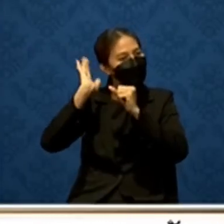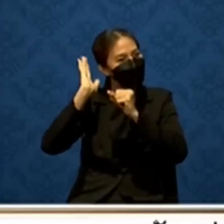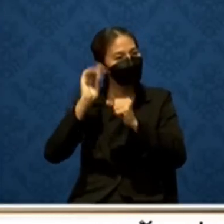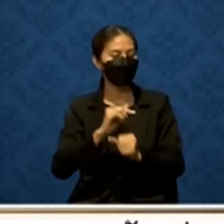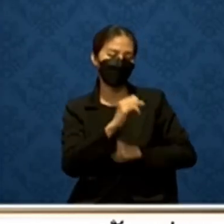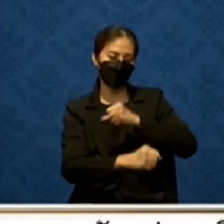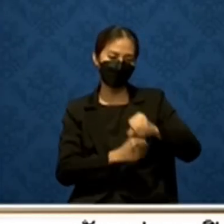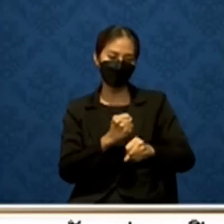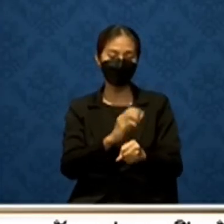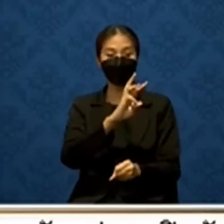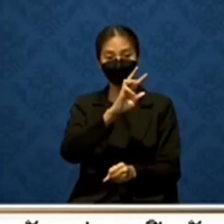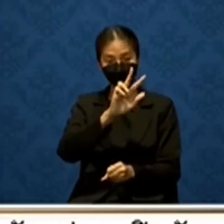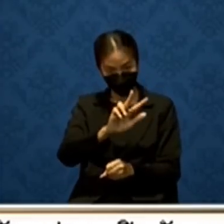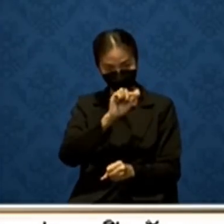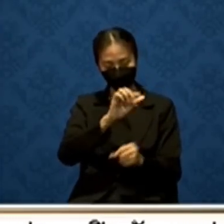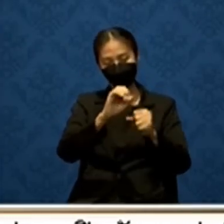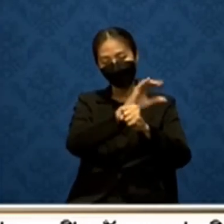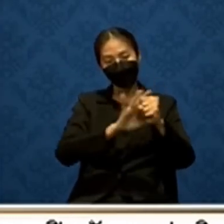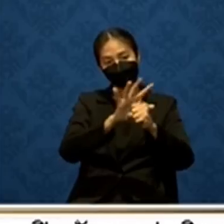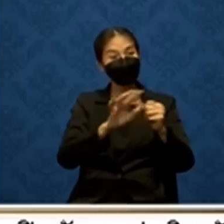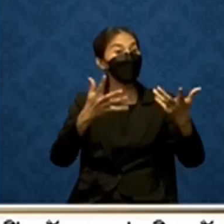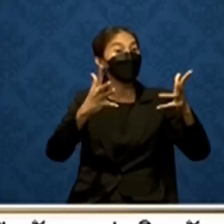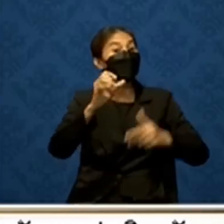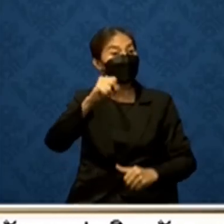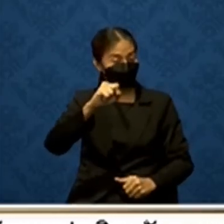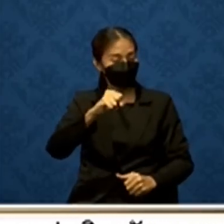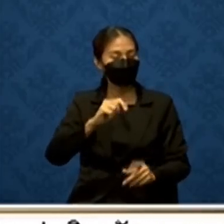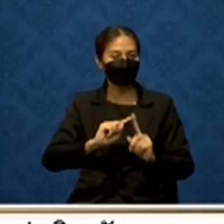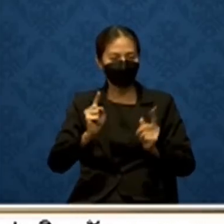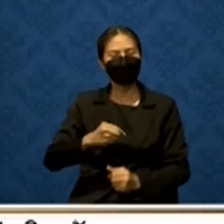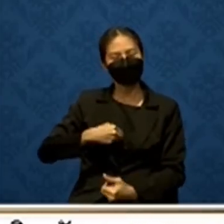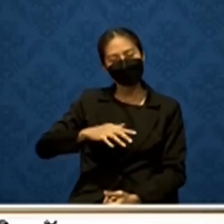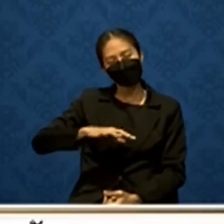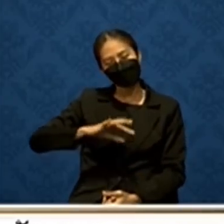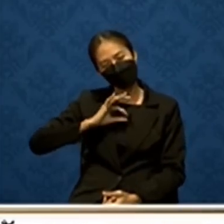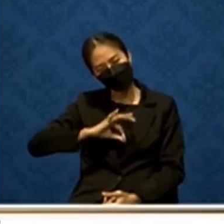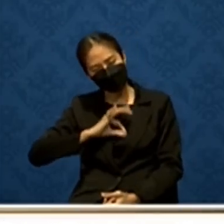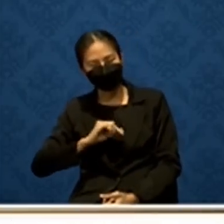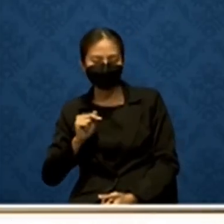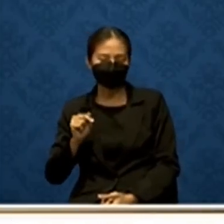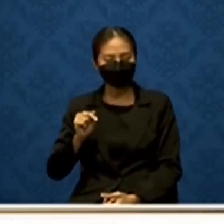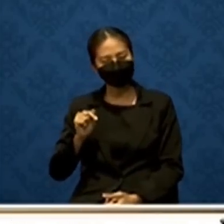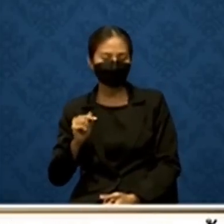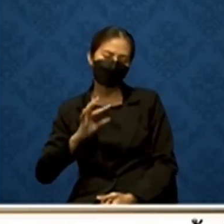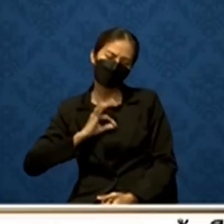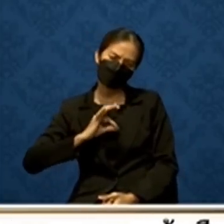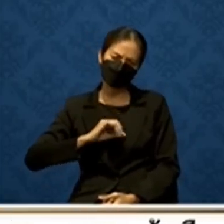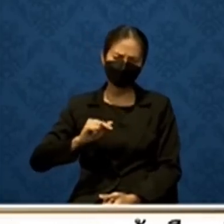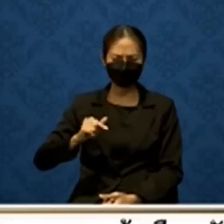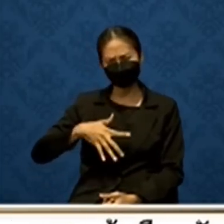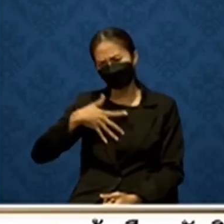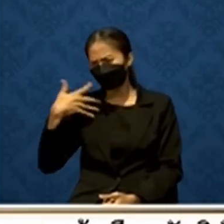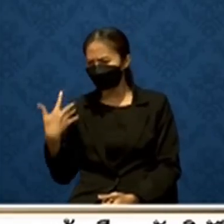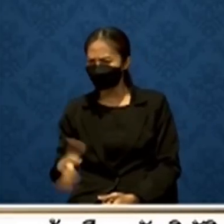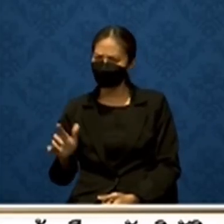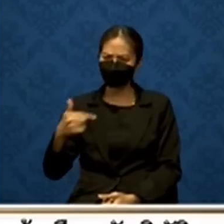ปี flusham, covid ยไม่มาเป็นปีทเรารู้สึกแล้วว่า penseนกำลจะตกรู้สึกวามัไมคอยจะดีรู้